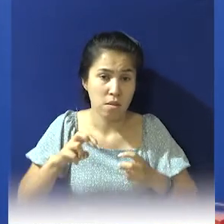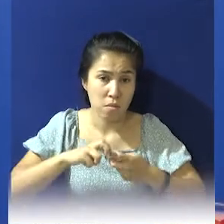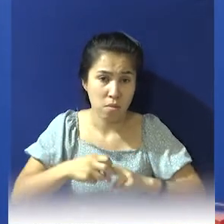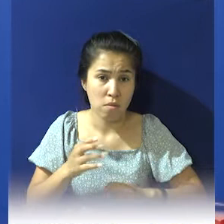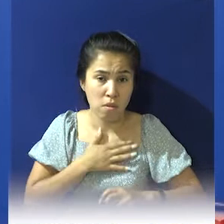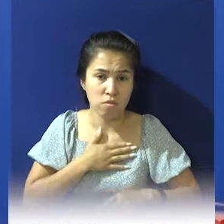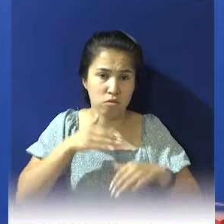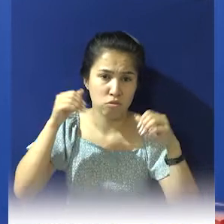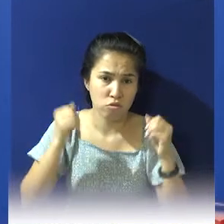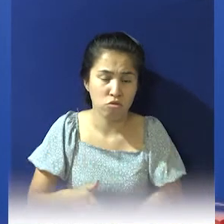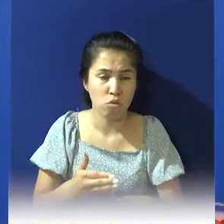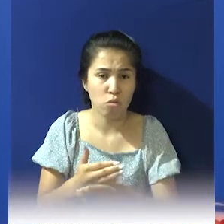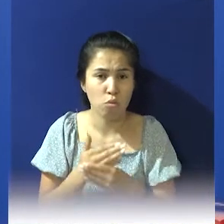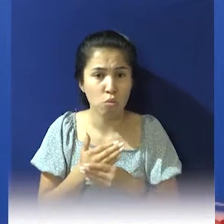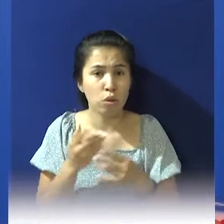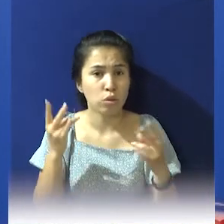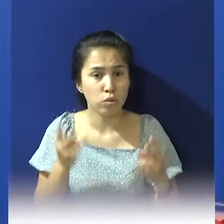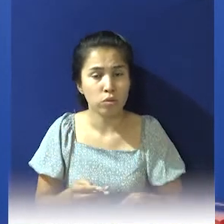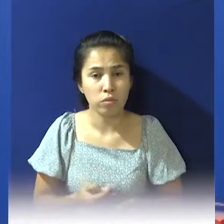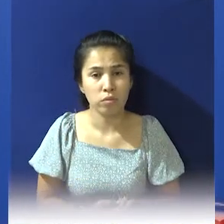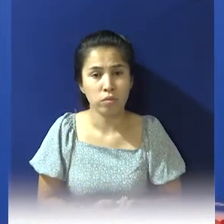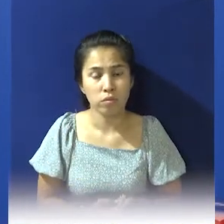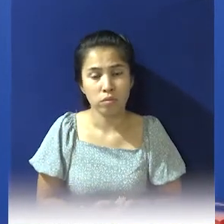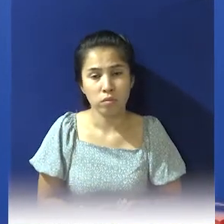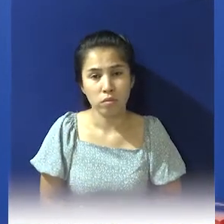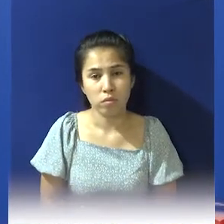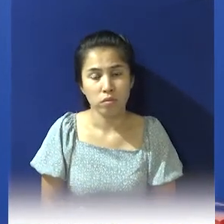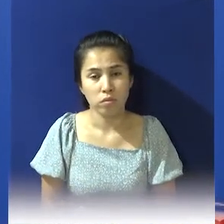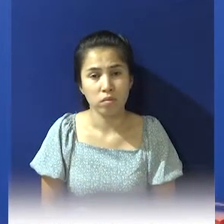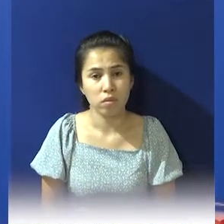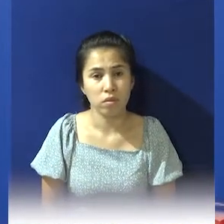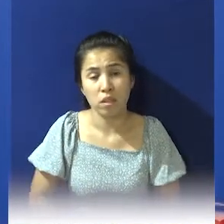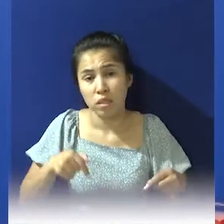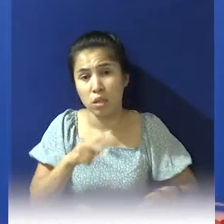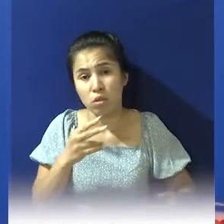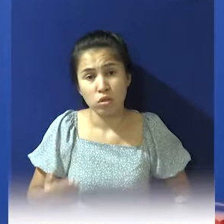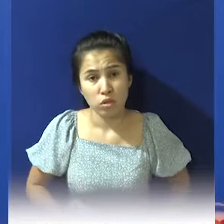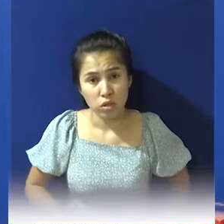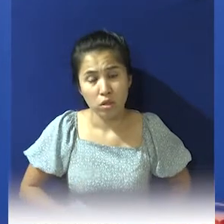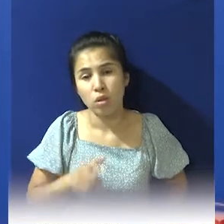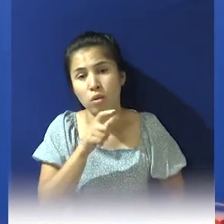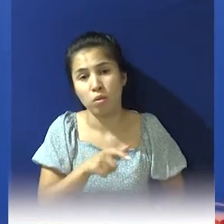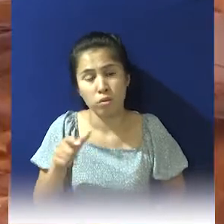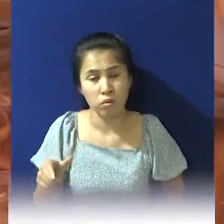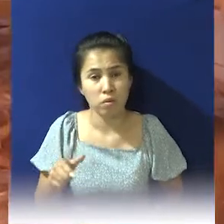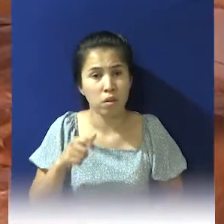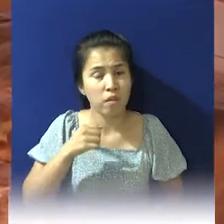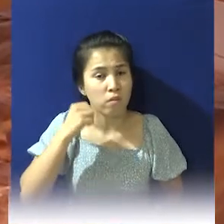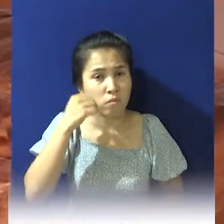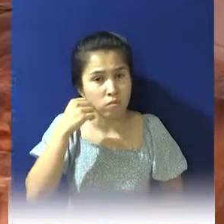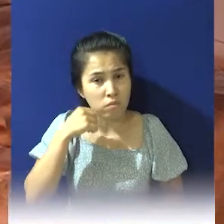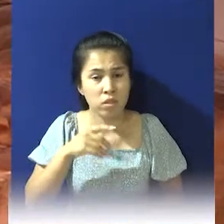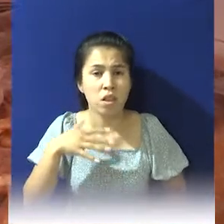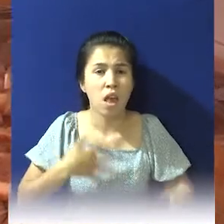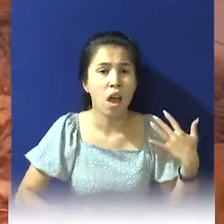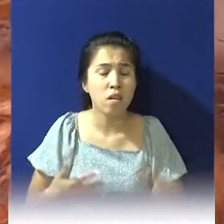же, как и были осенью. Когда на рынках Казахстана морковь продавали по 700 тенге, мы продавали по 115-120. Стоит добавить,